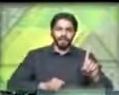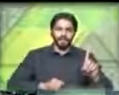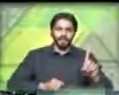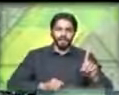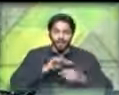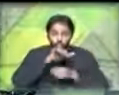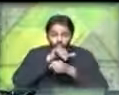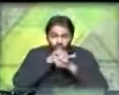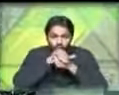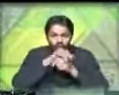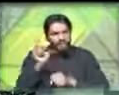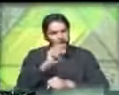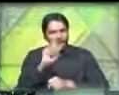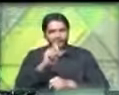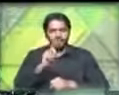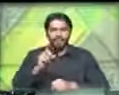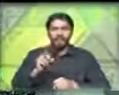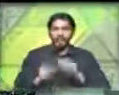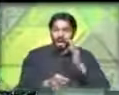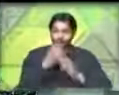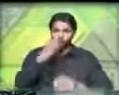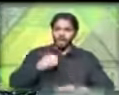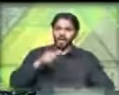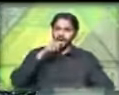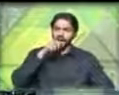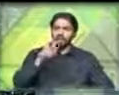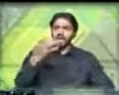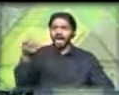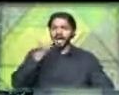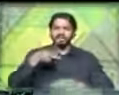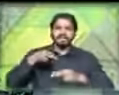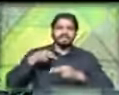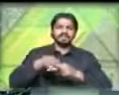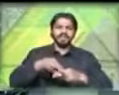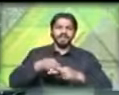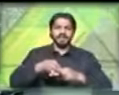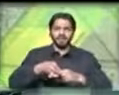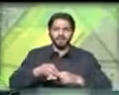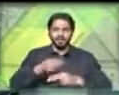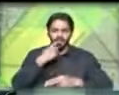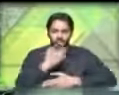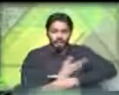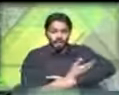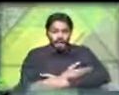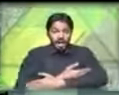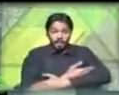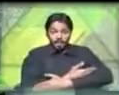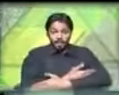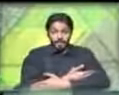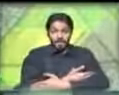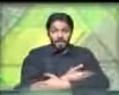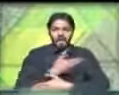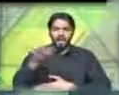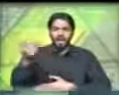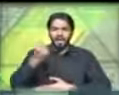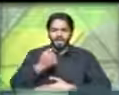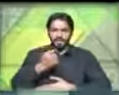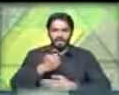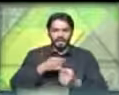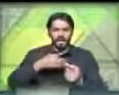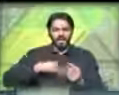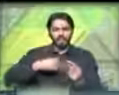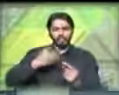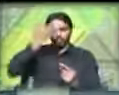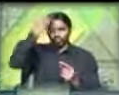لأشق هذا الطفل بينهما لتأخذ كل واحدة منهما نصفه. فقالت إحداهما أي الصغرى: لا لا يا